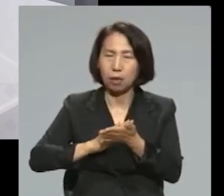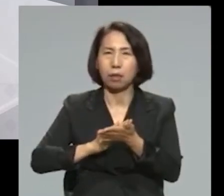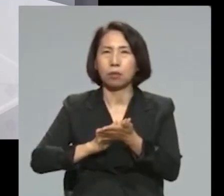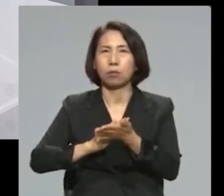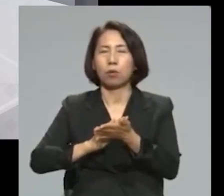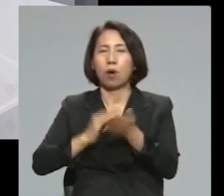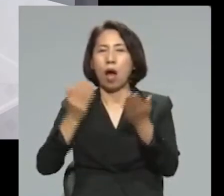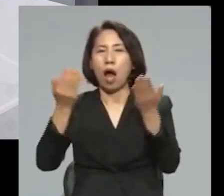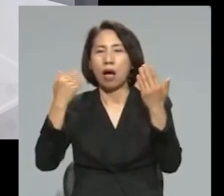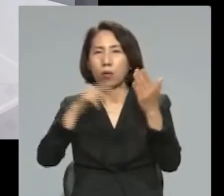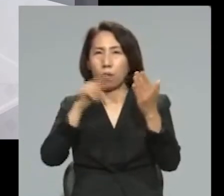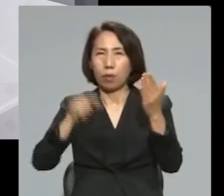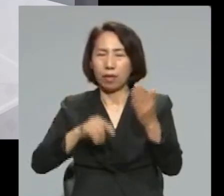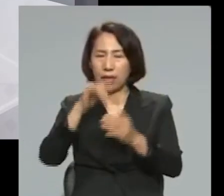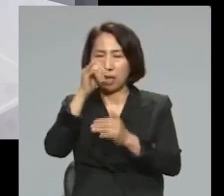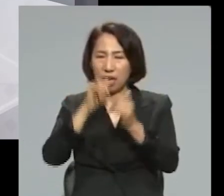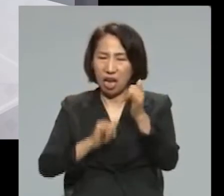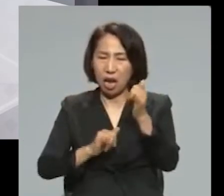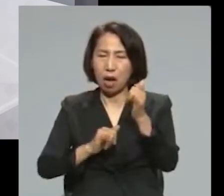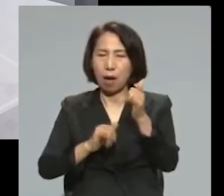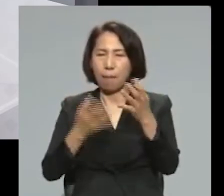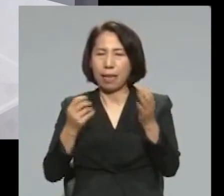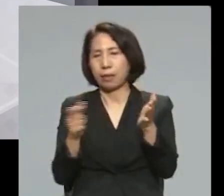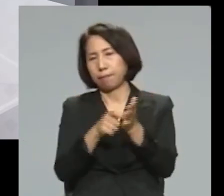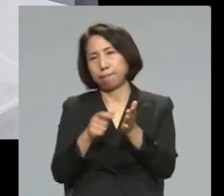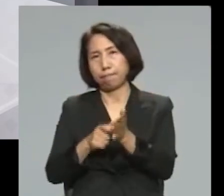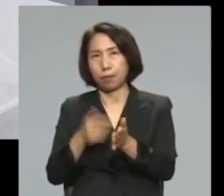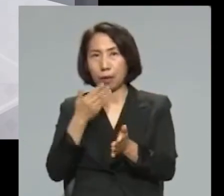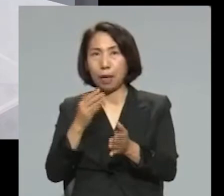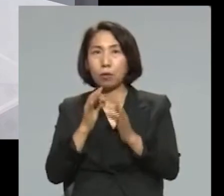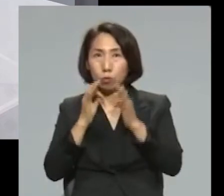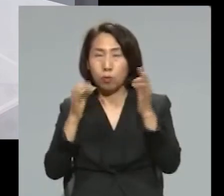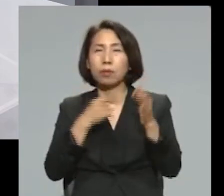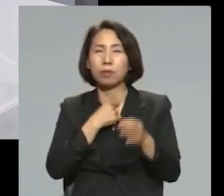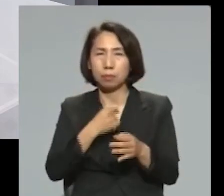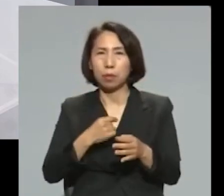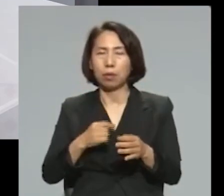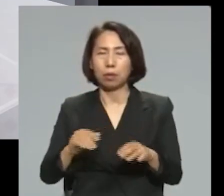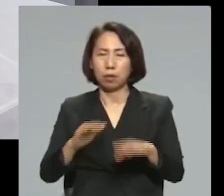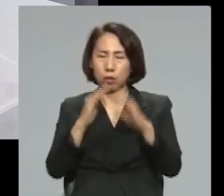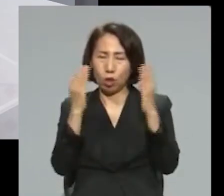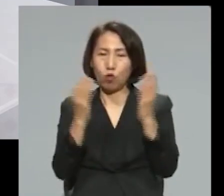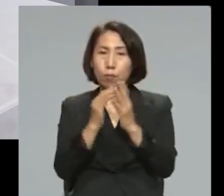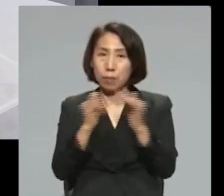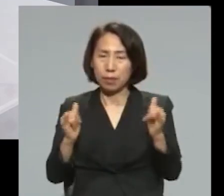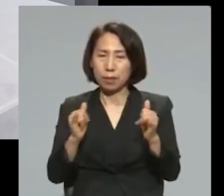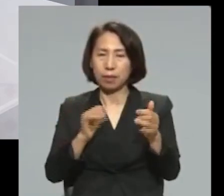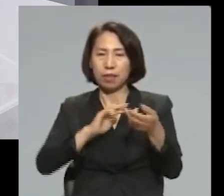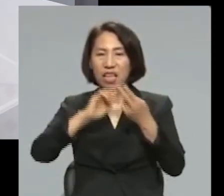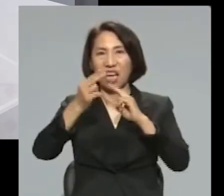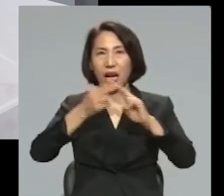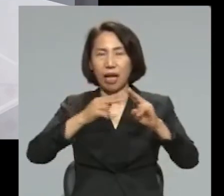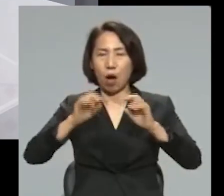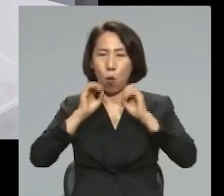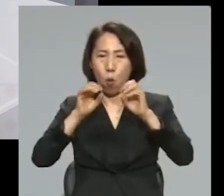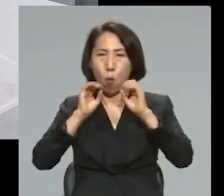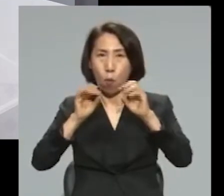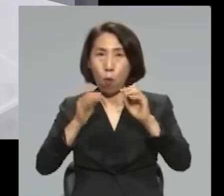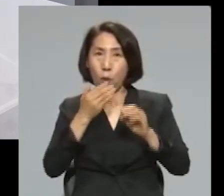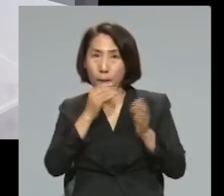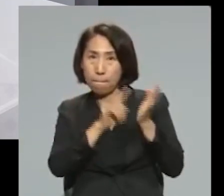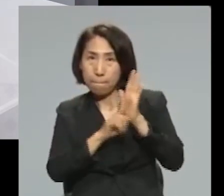가야사가 등재되도록 노력하겠습니다. 전 국민을 대가야를 알리는 문화해설사가